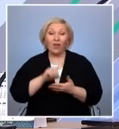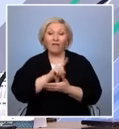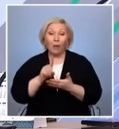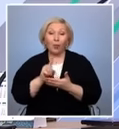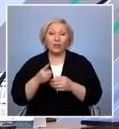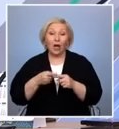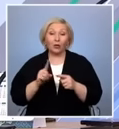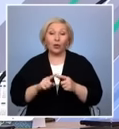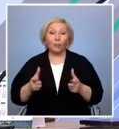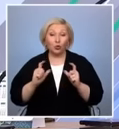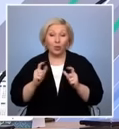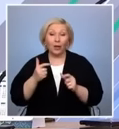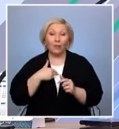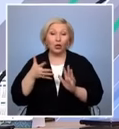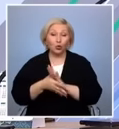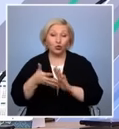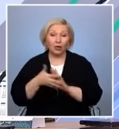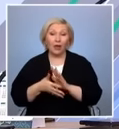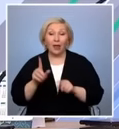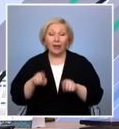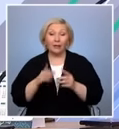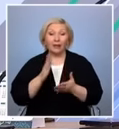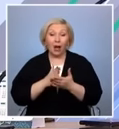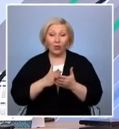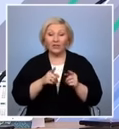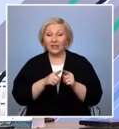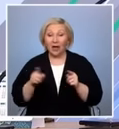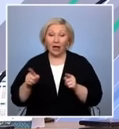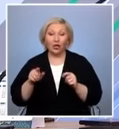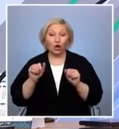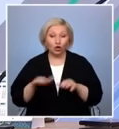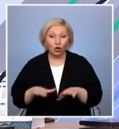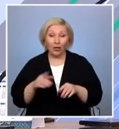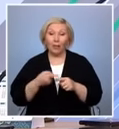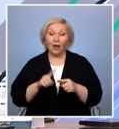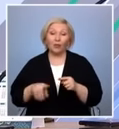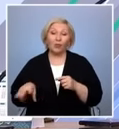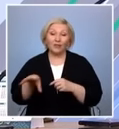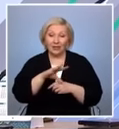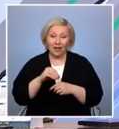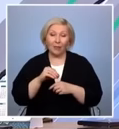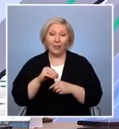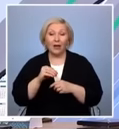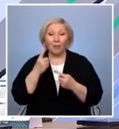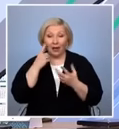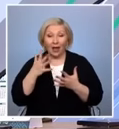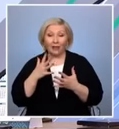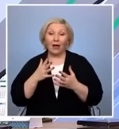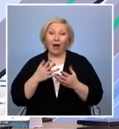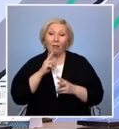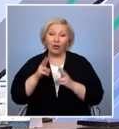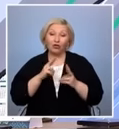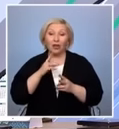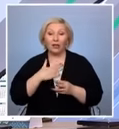эту ужасную сбивчивую мешанину из попыток скрыть реальное положение вещей в регионе, из желания казаться лучше,